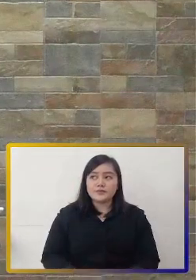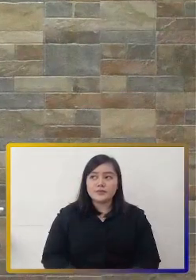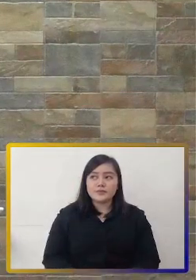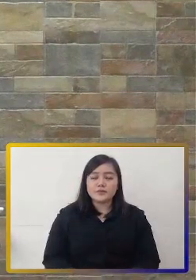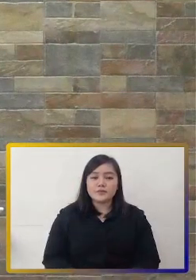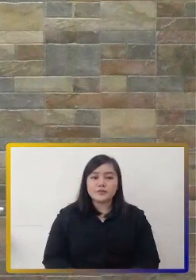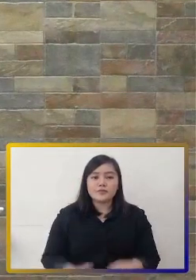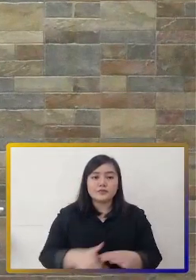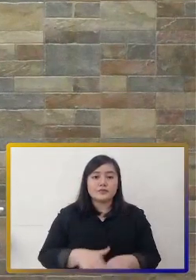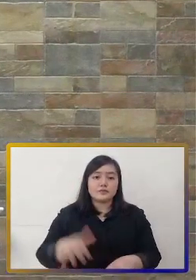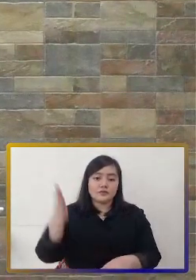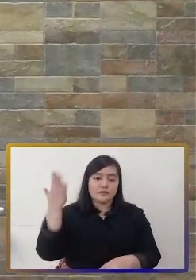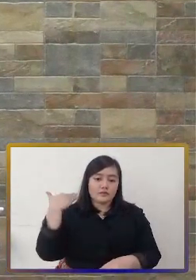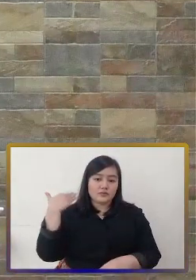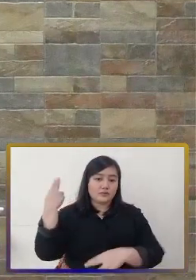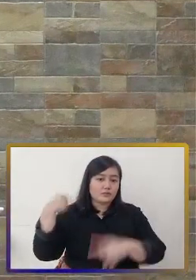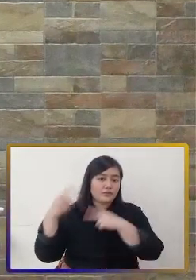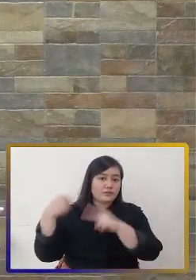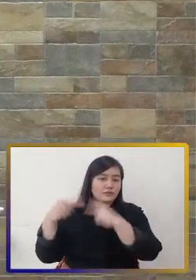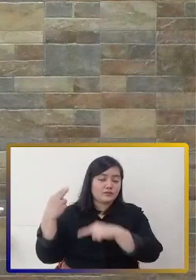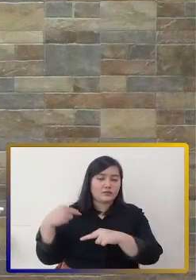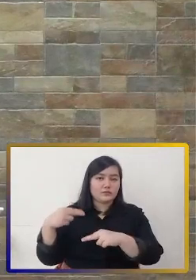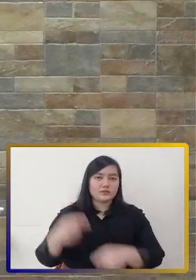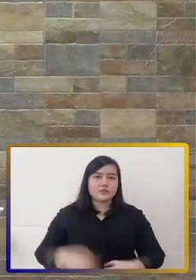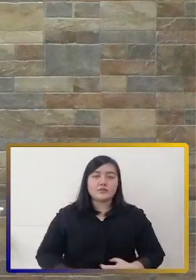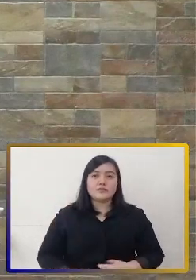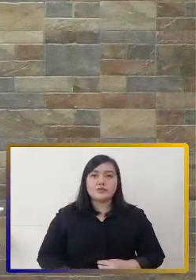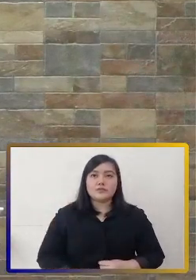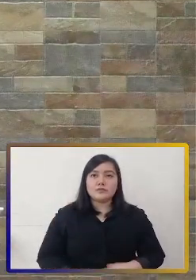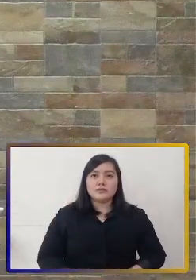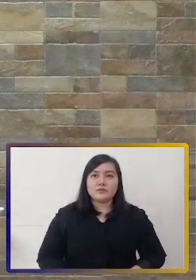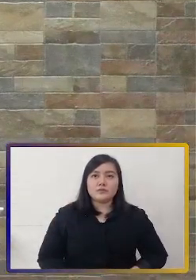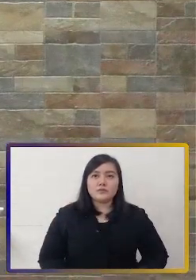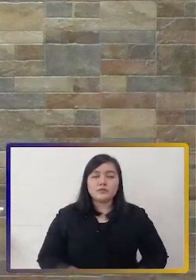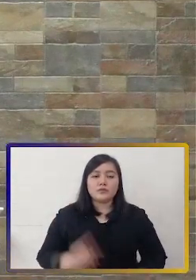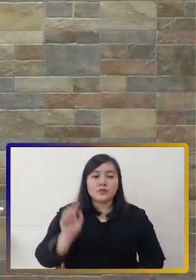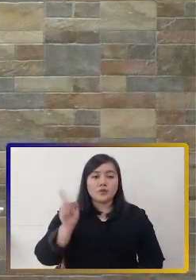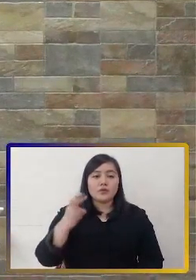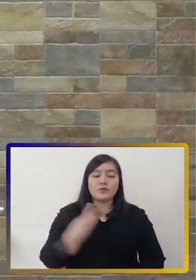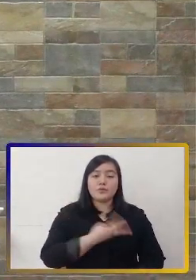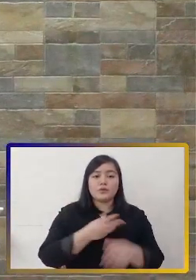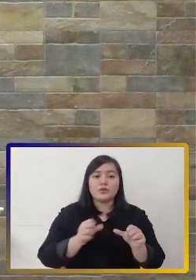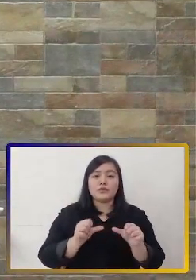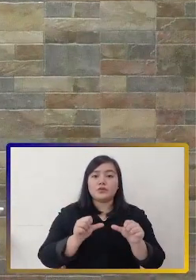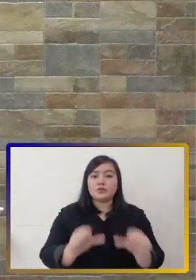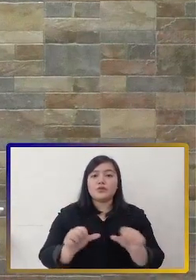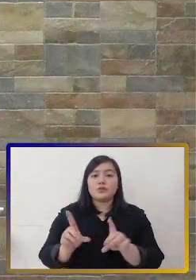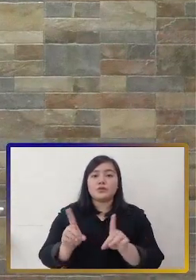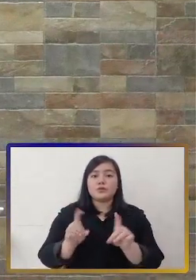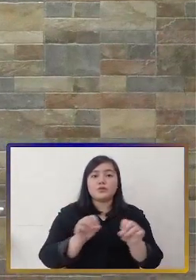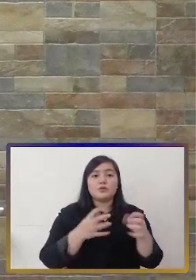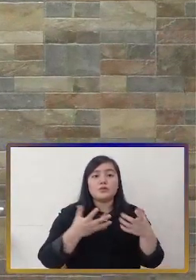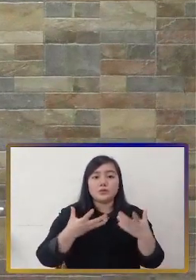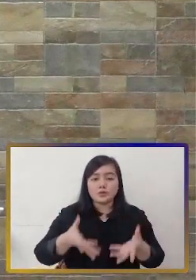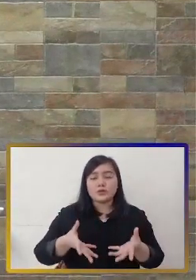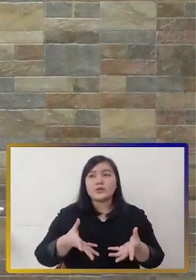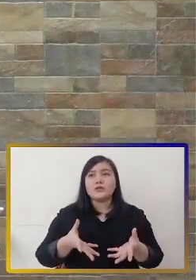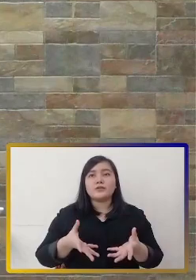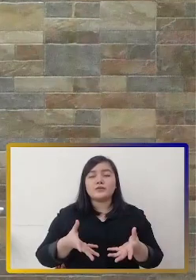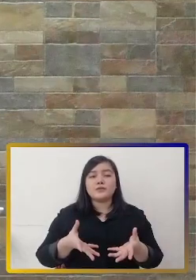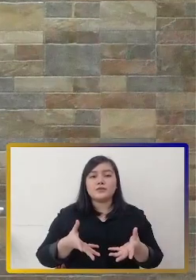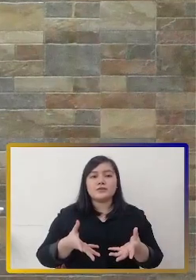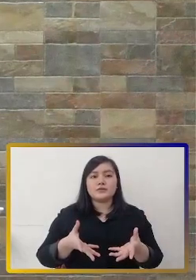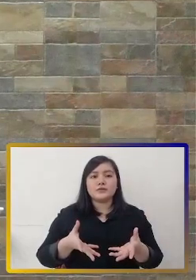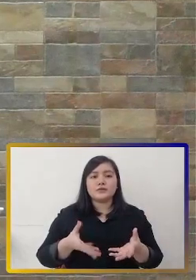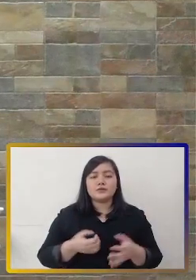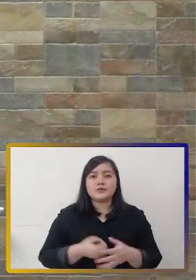is concerned, ang ating pong pinagpapatuloy dito, mga kapatid, all right? Makinig po tayo ng maigi. Ang ating